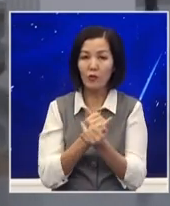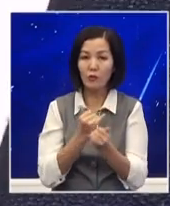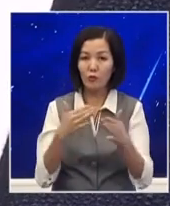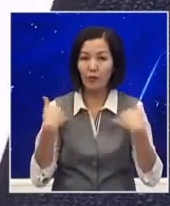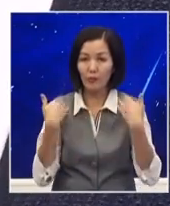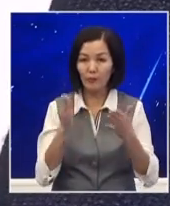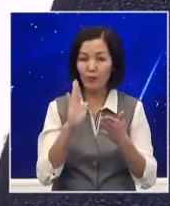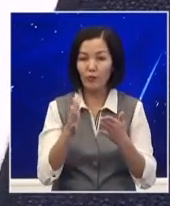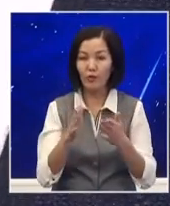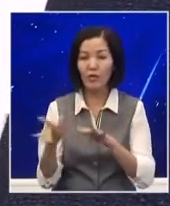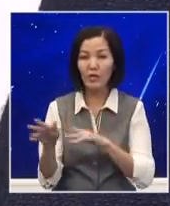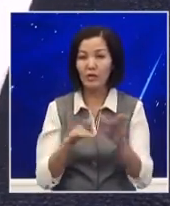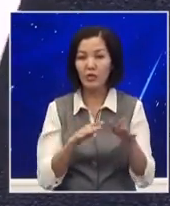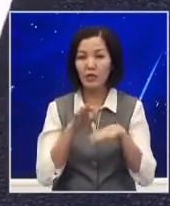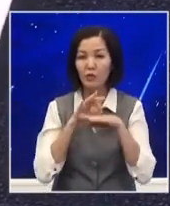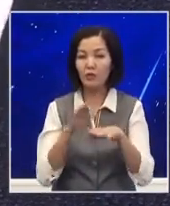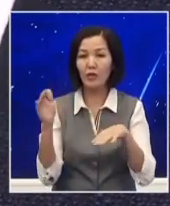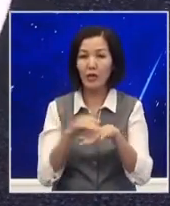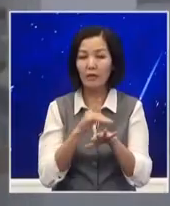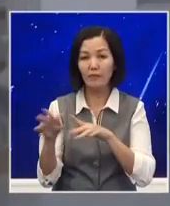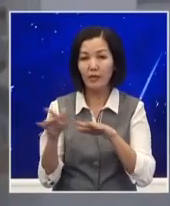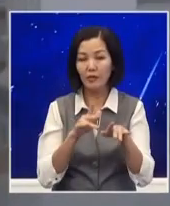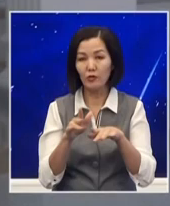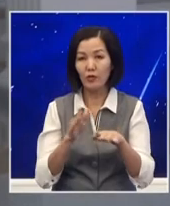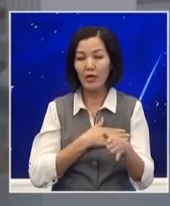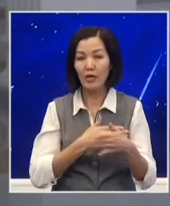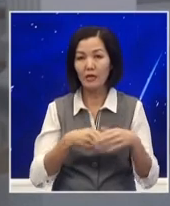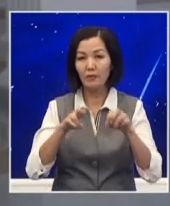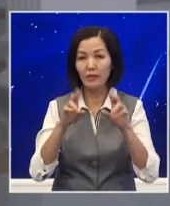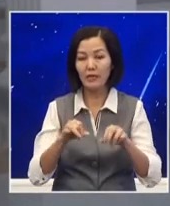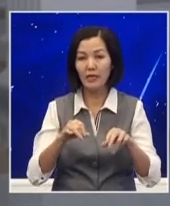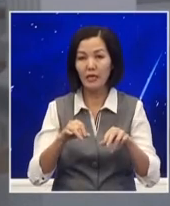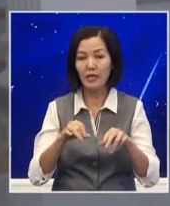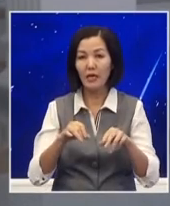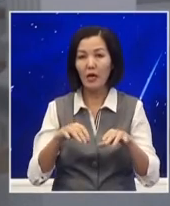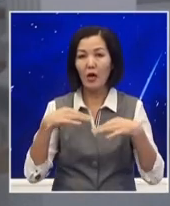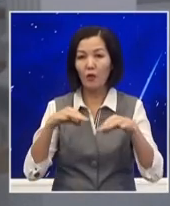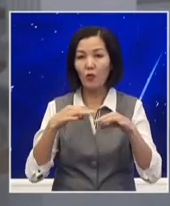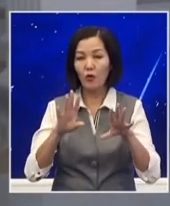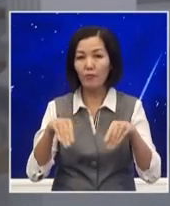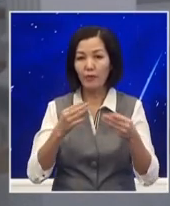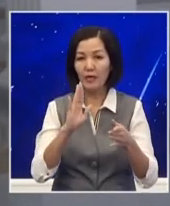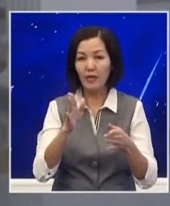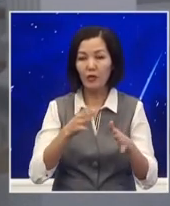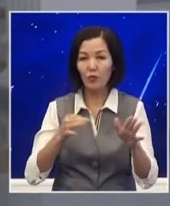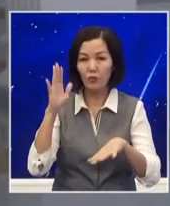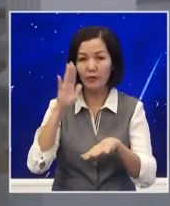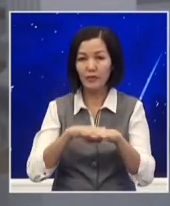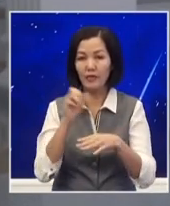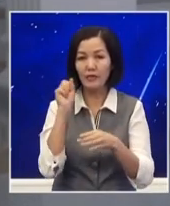Одан бөлек шараларды өткізуге, қайырымдылық акцияларын жүргізуге арнайы автокөліктің бөлінетінін облыс әкімі қадап